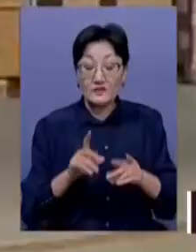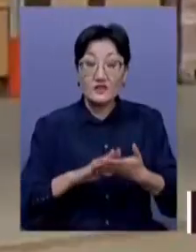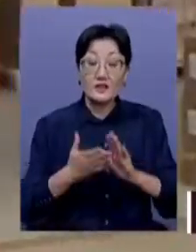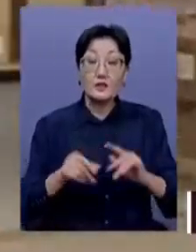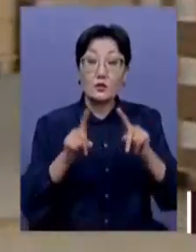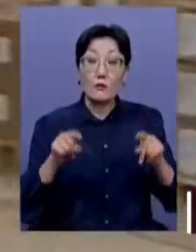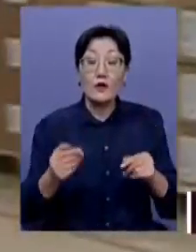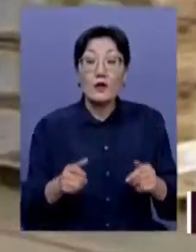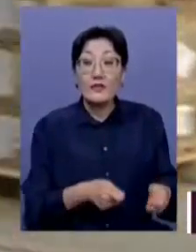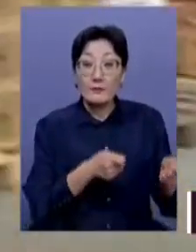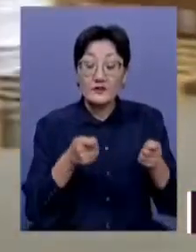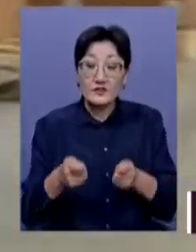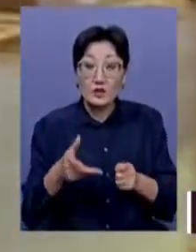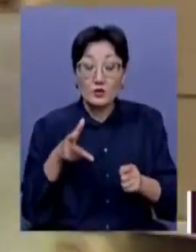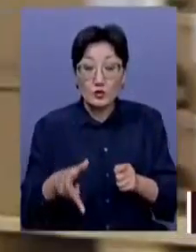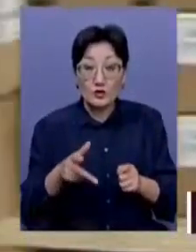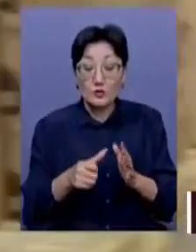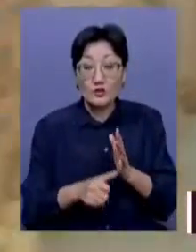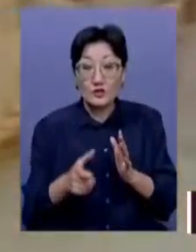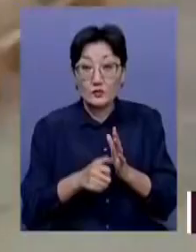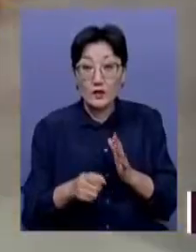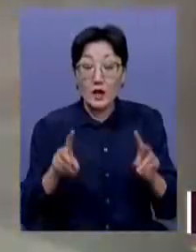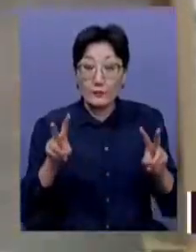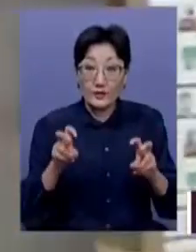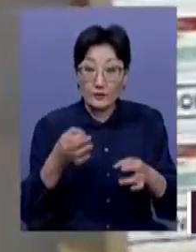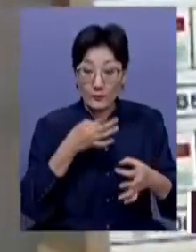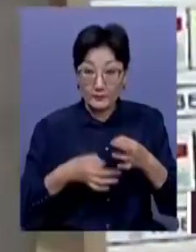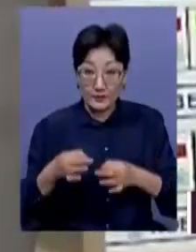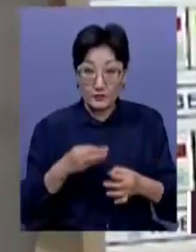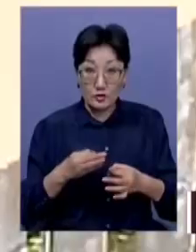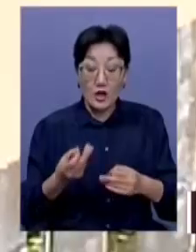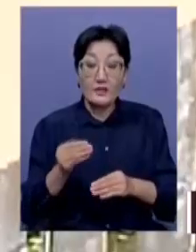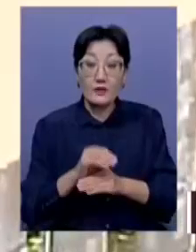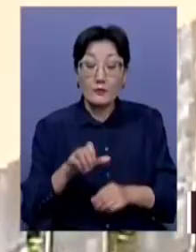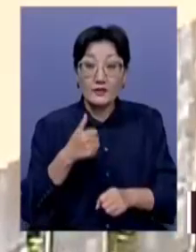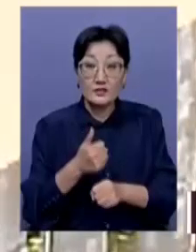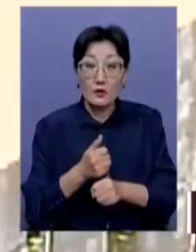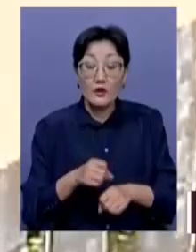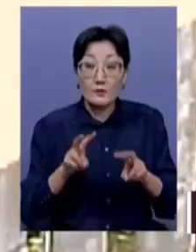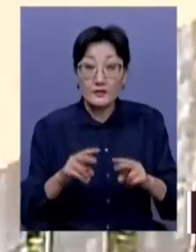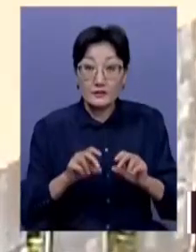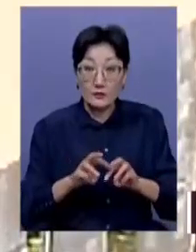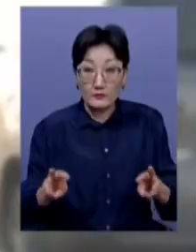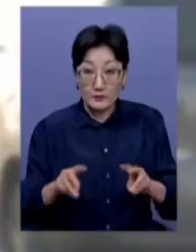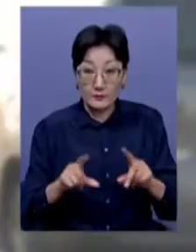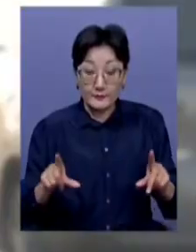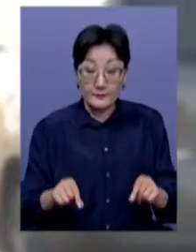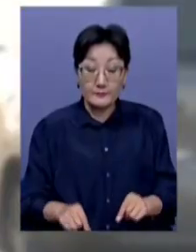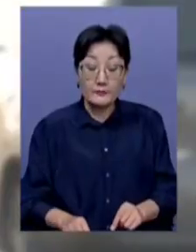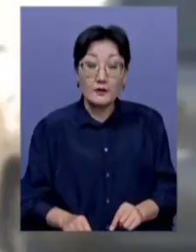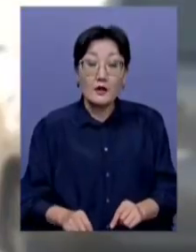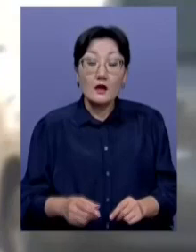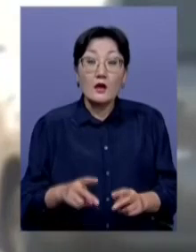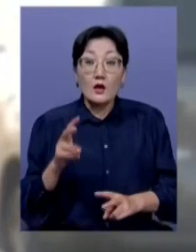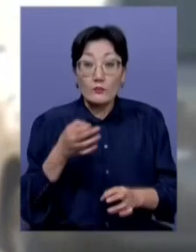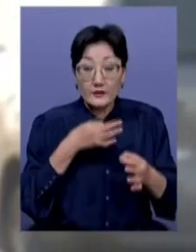договоров на поставку 3600 наименований препаратов, добавил глава профильного ведомства.